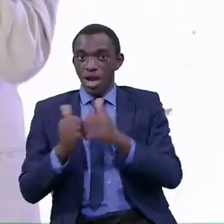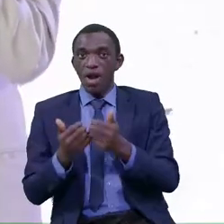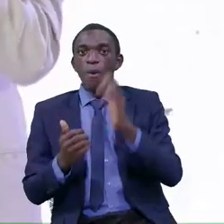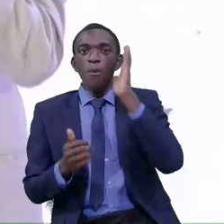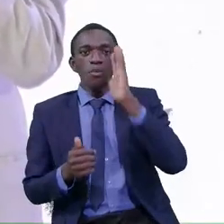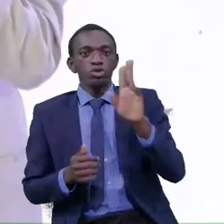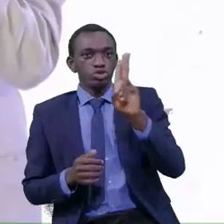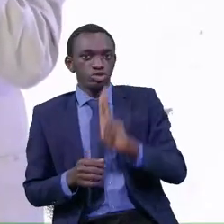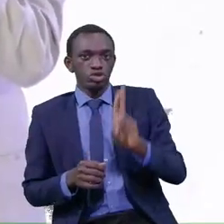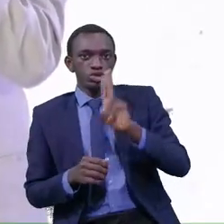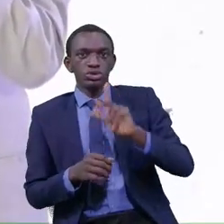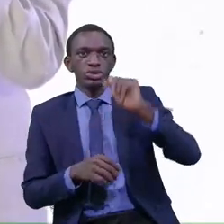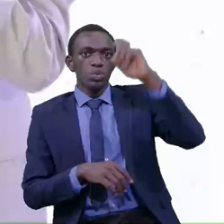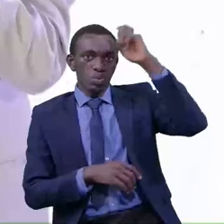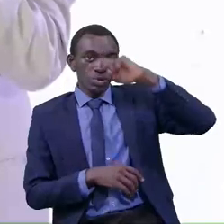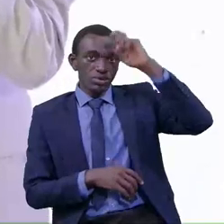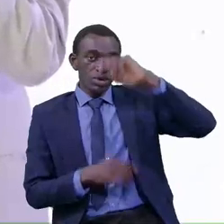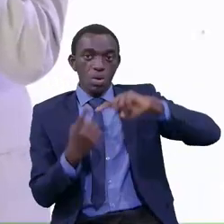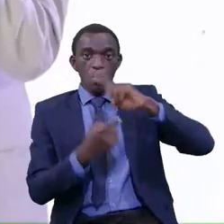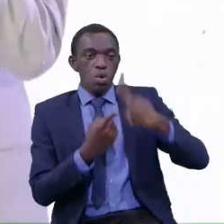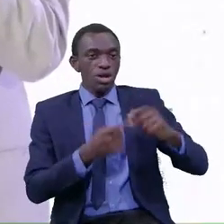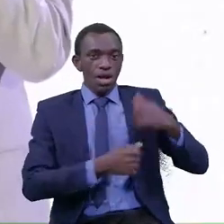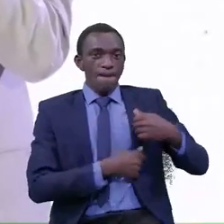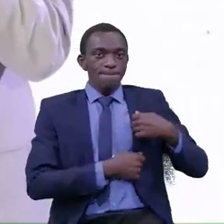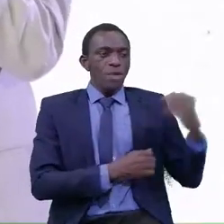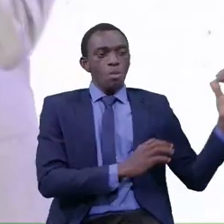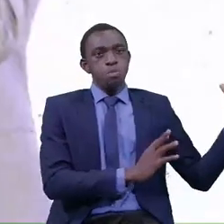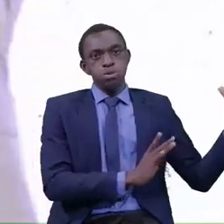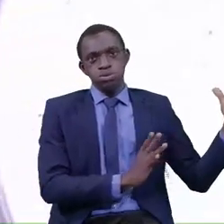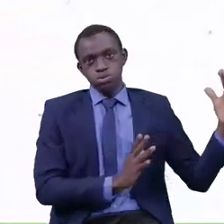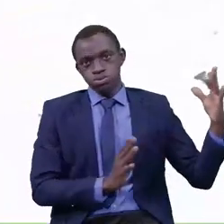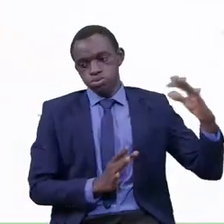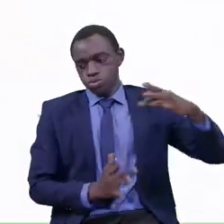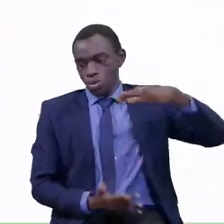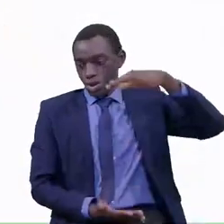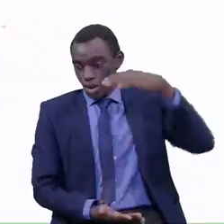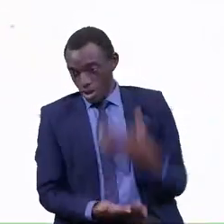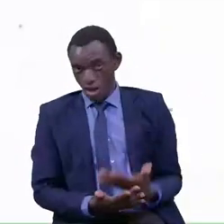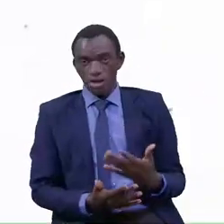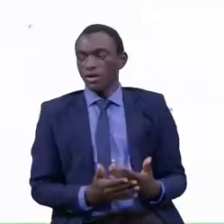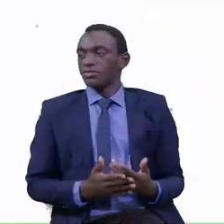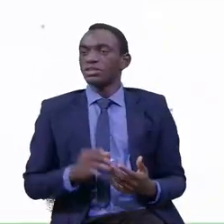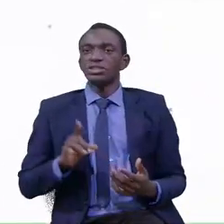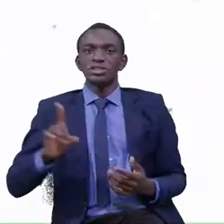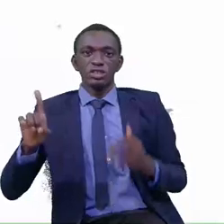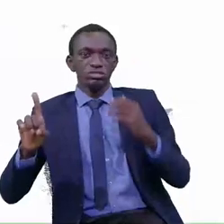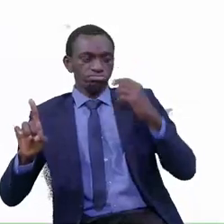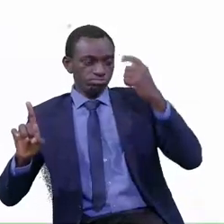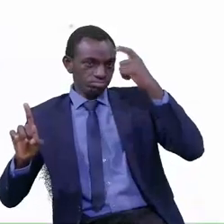appliquer la sagesse. Et quand ils sont venus, là où il allait les diriger, parole de connaissance, la parole de